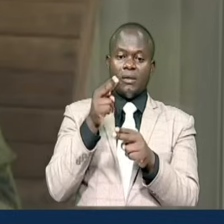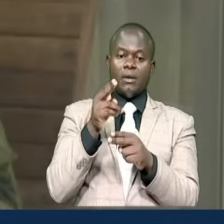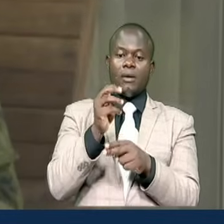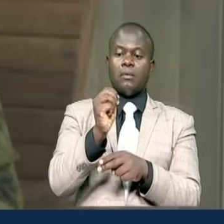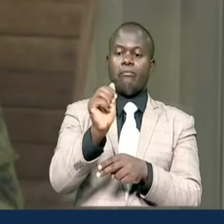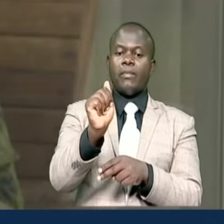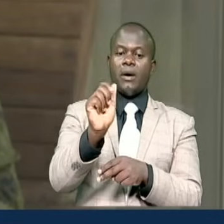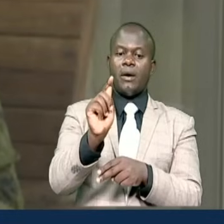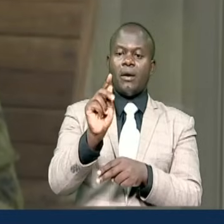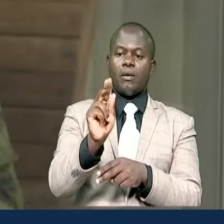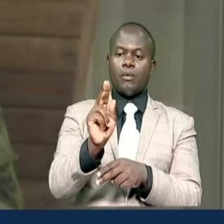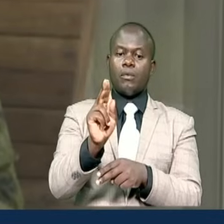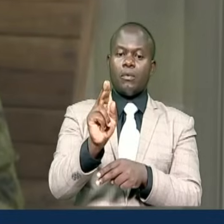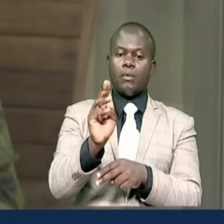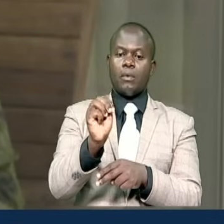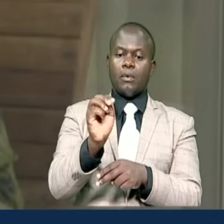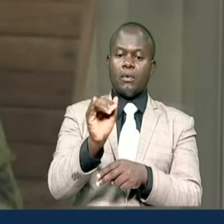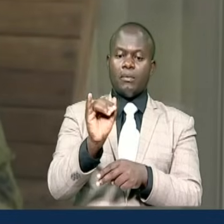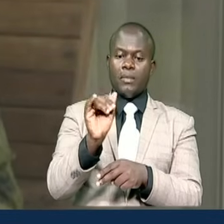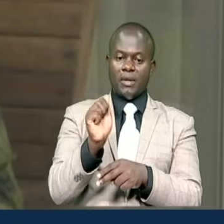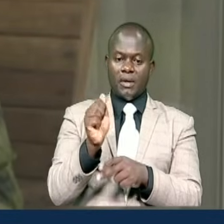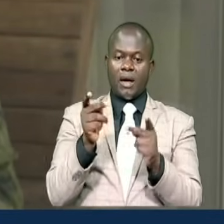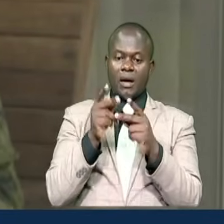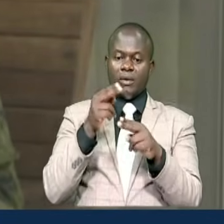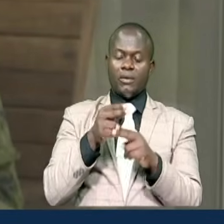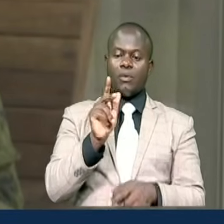Makomia, mu karere ka Makomia ahitwa Katupa.